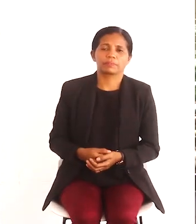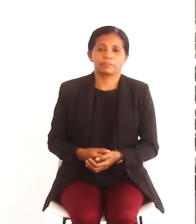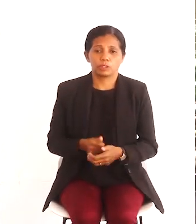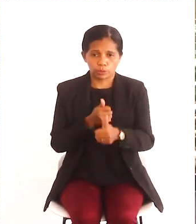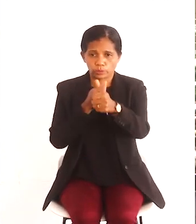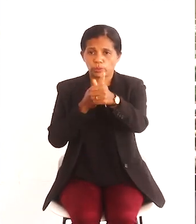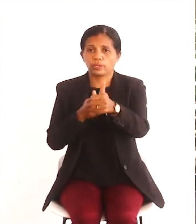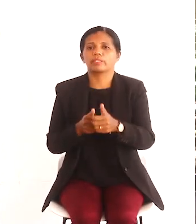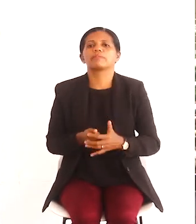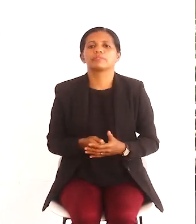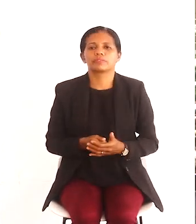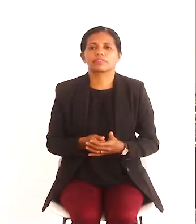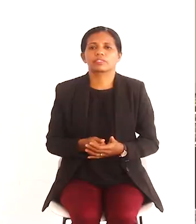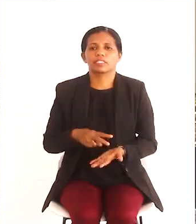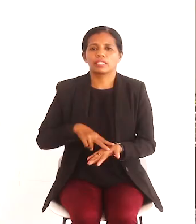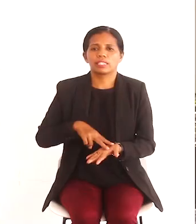hanesane. Komesa,